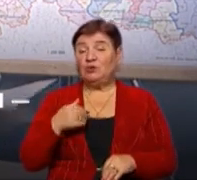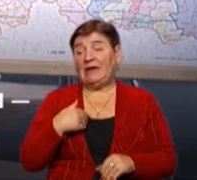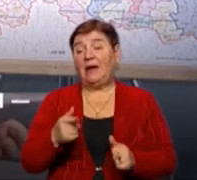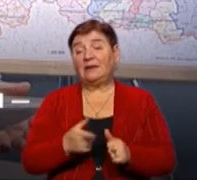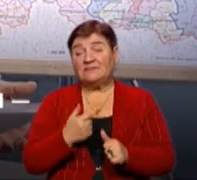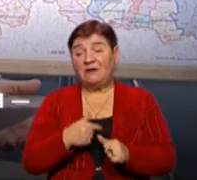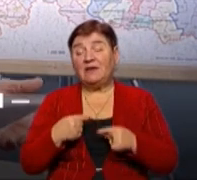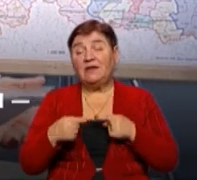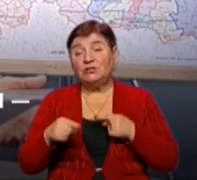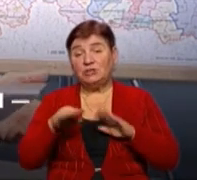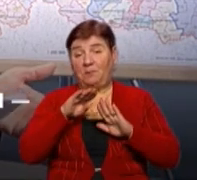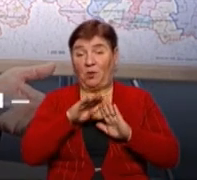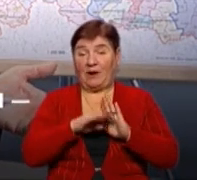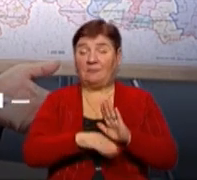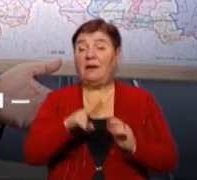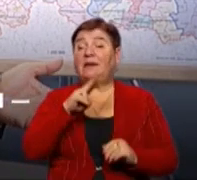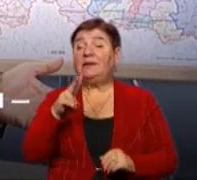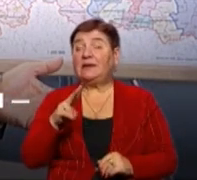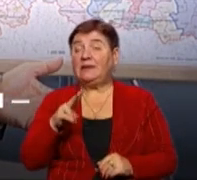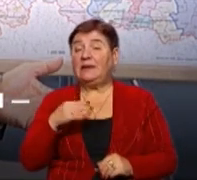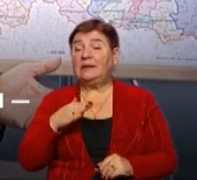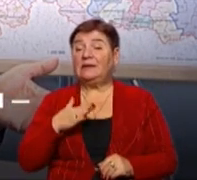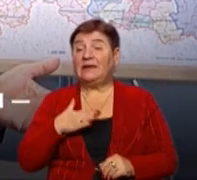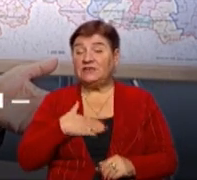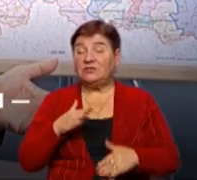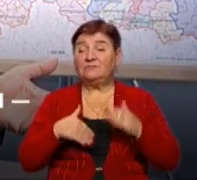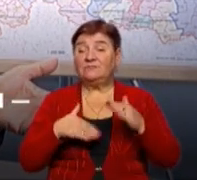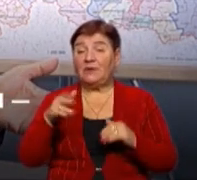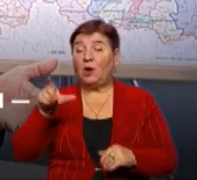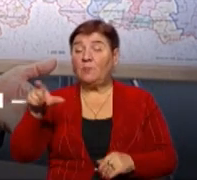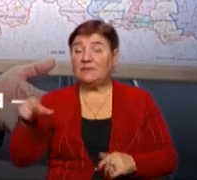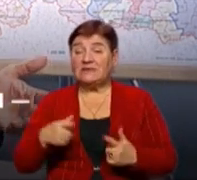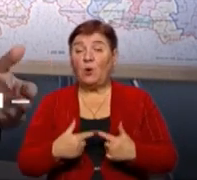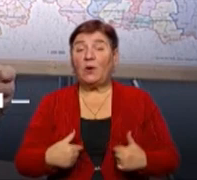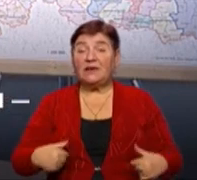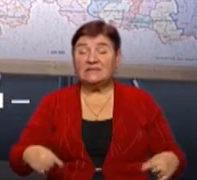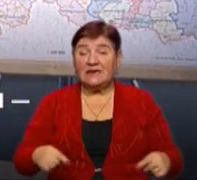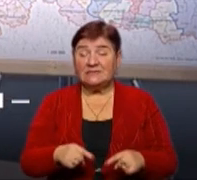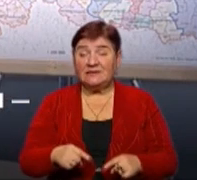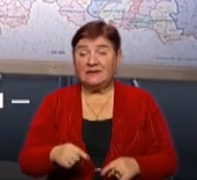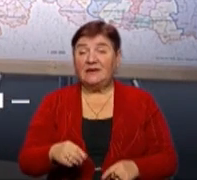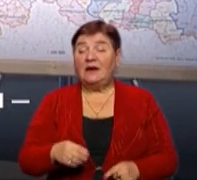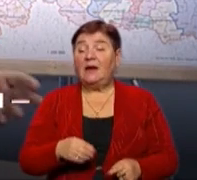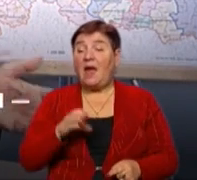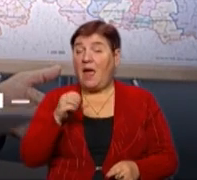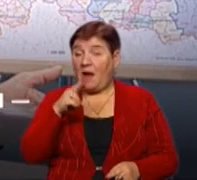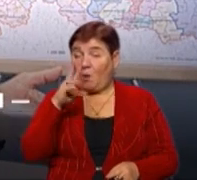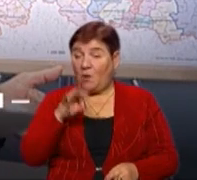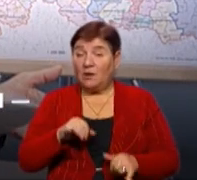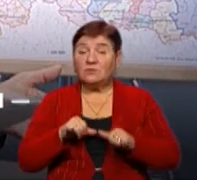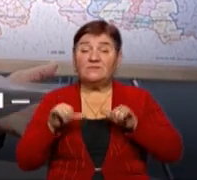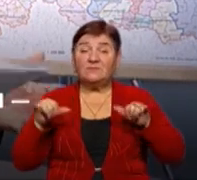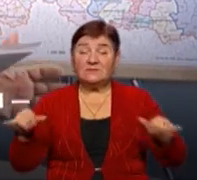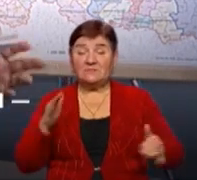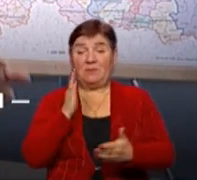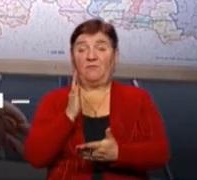називав, але і інші програми, які, де наші фахові громадські організації екологічного спрямування, чи